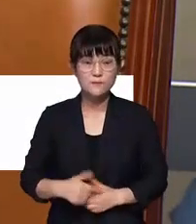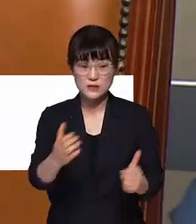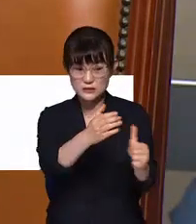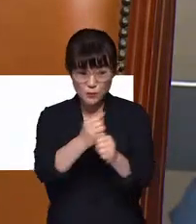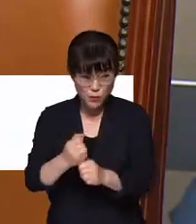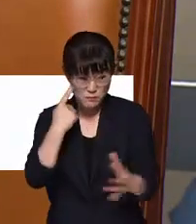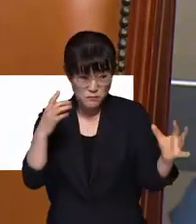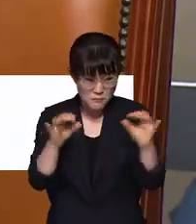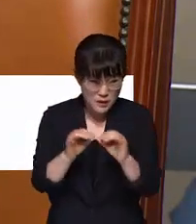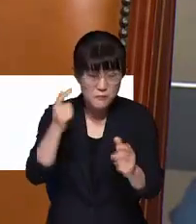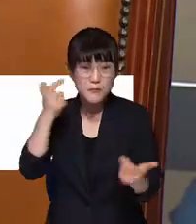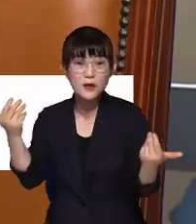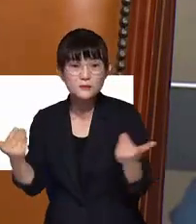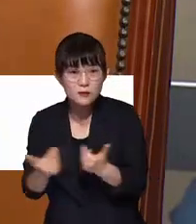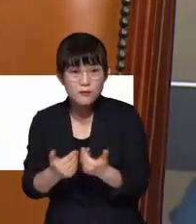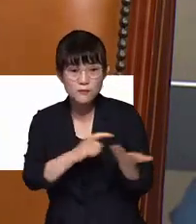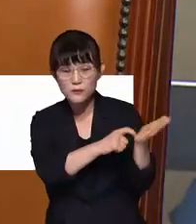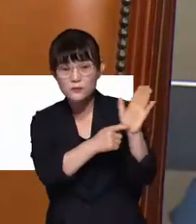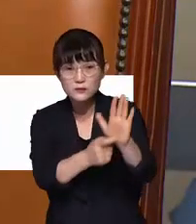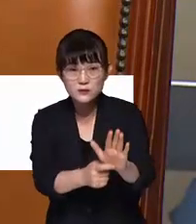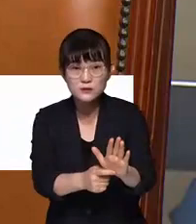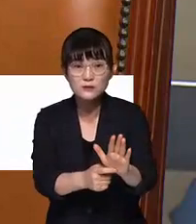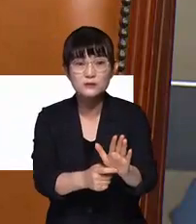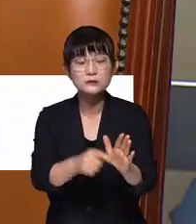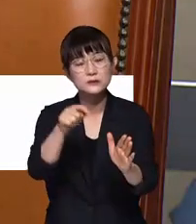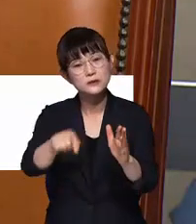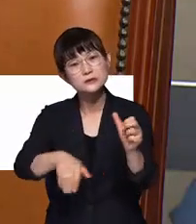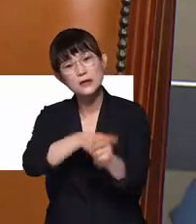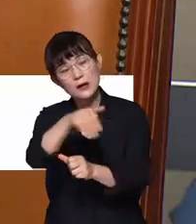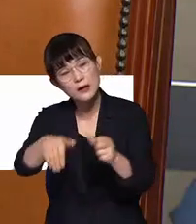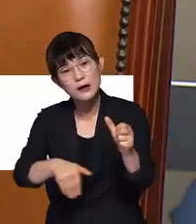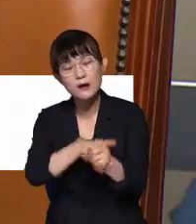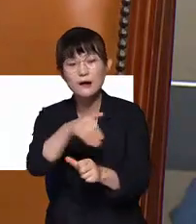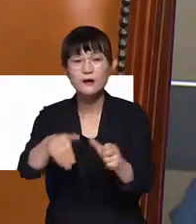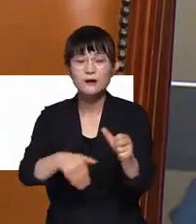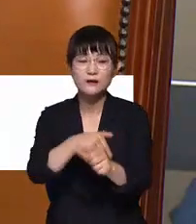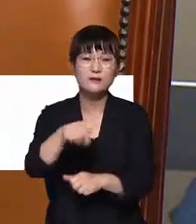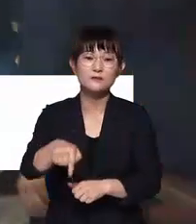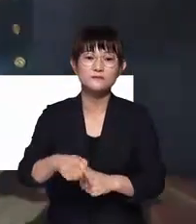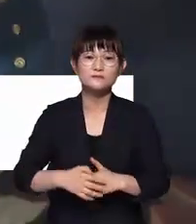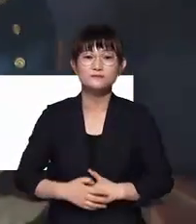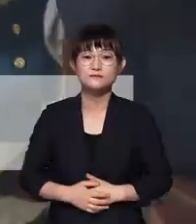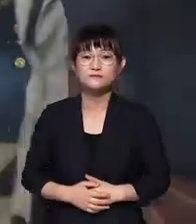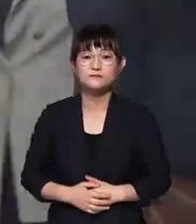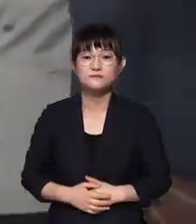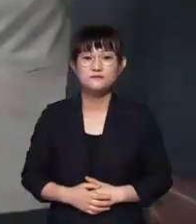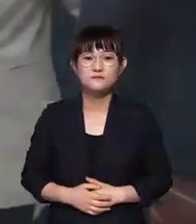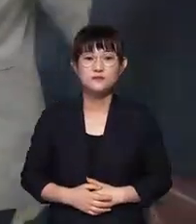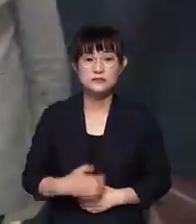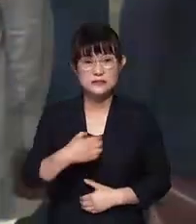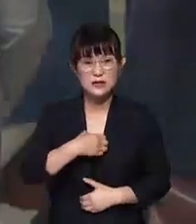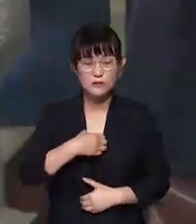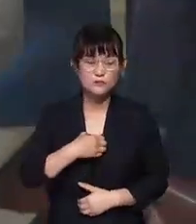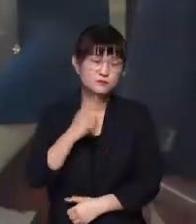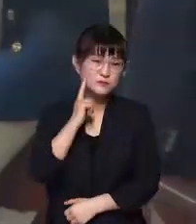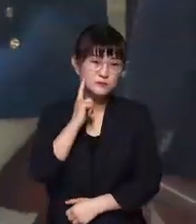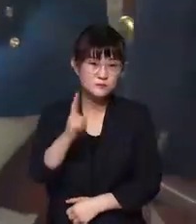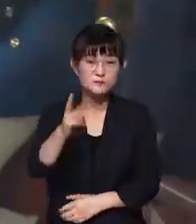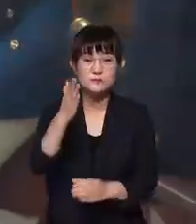부결이냐를 고백함으로써 자신을 증명해야 하는 상황에 내몰려 있습니다. 위기감도 커지고